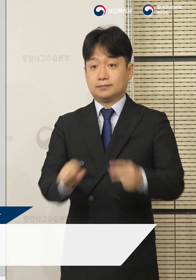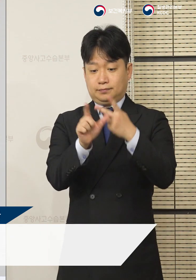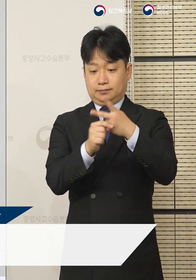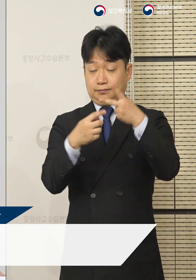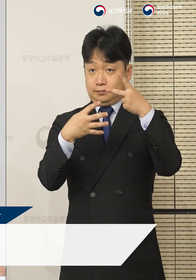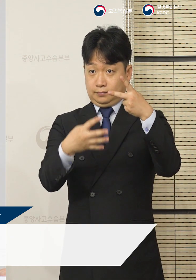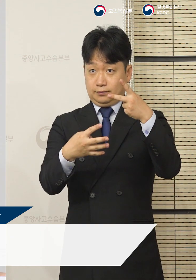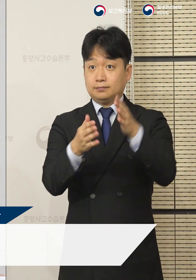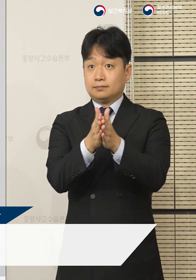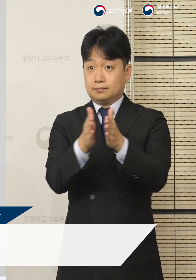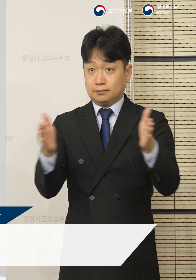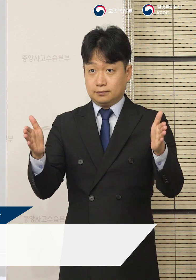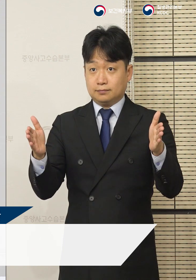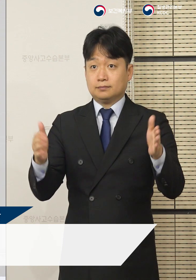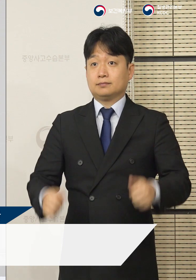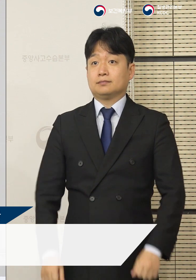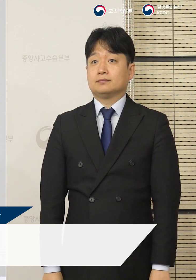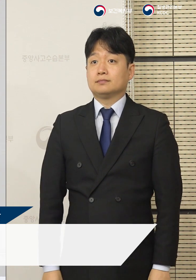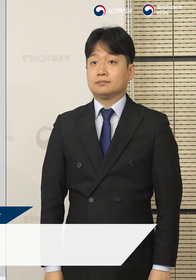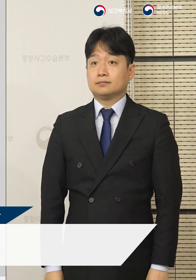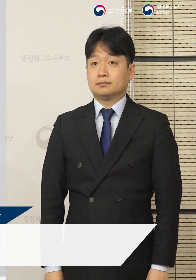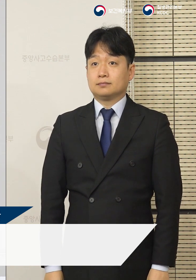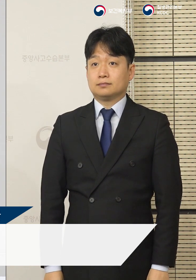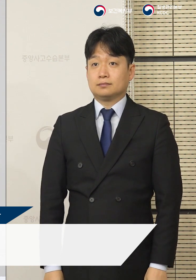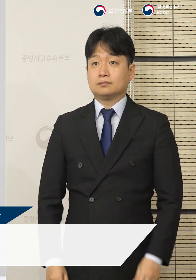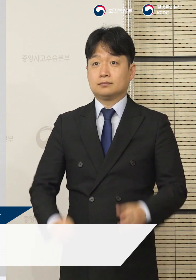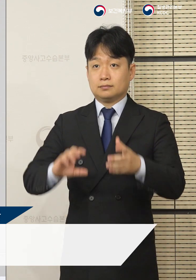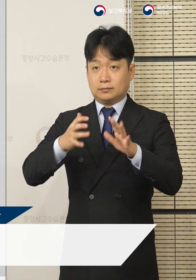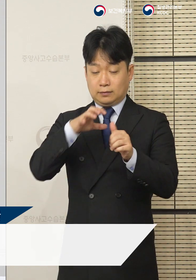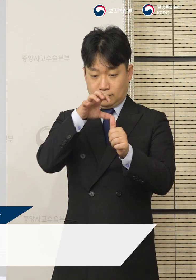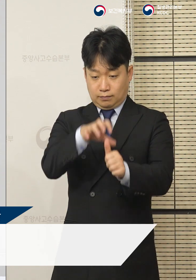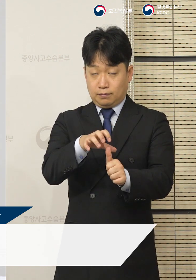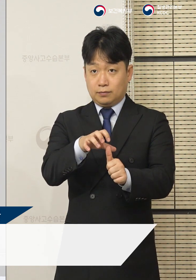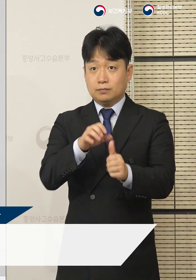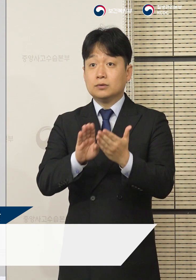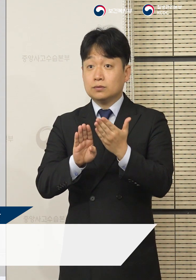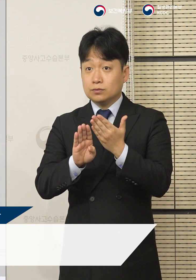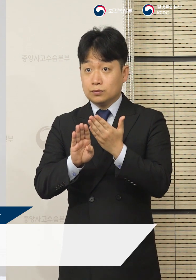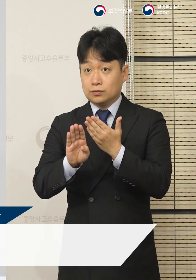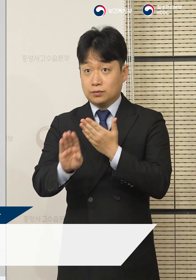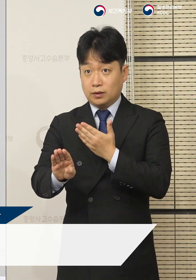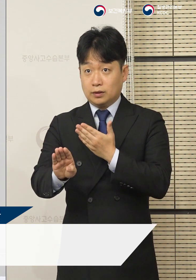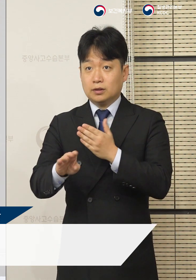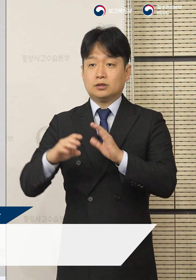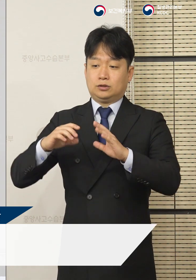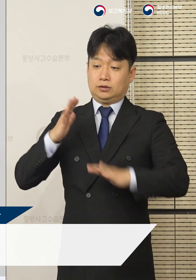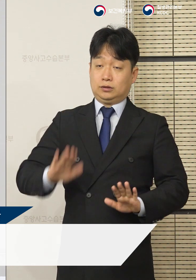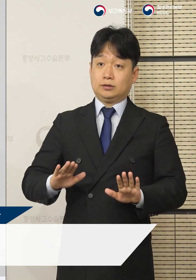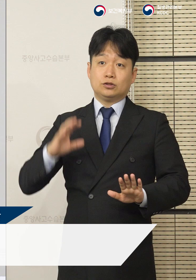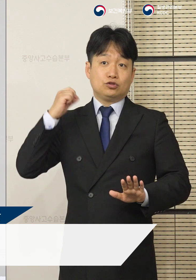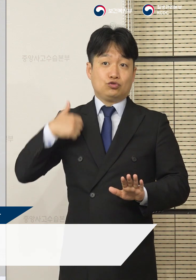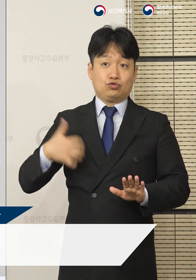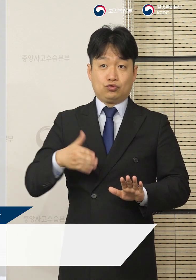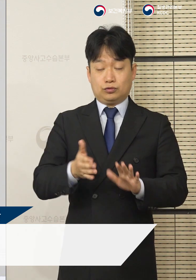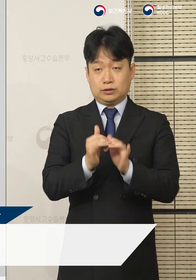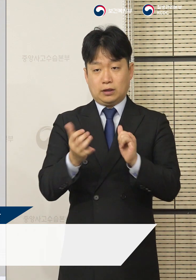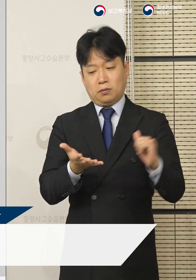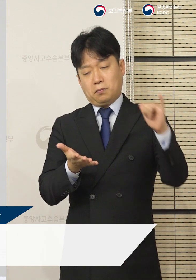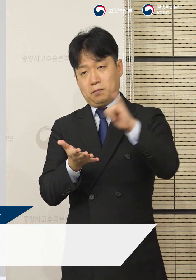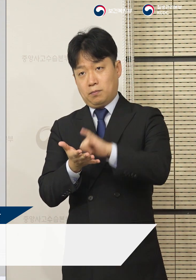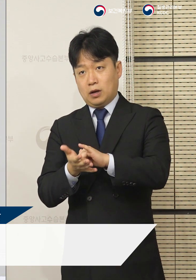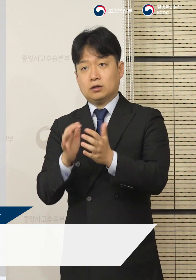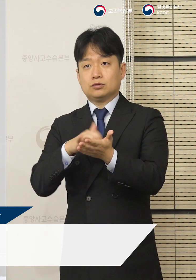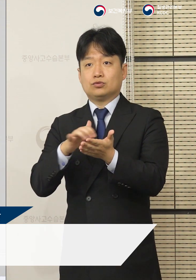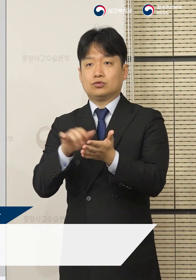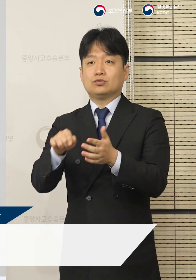참고로 2월 4일 시행한 입국 제한 조치 이후 전반적인 중국에서의